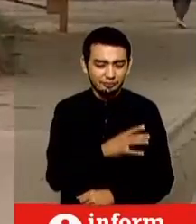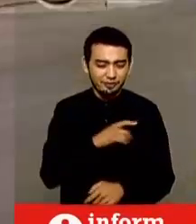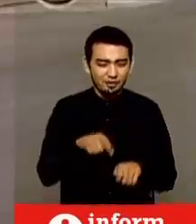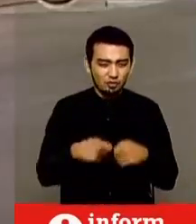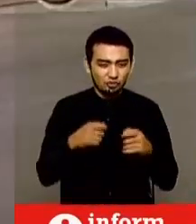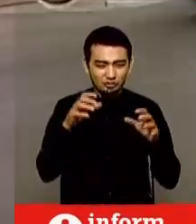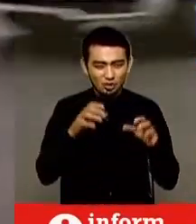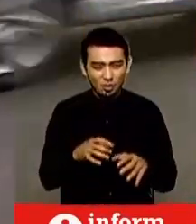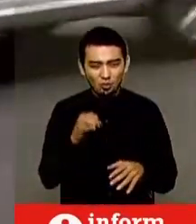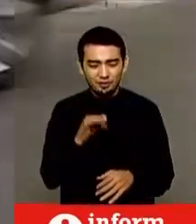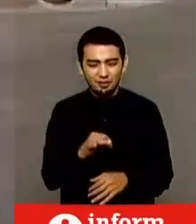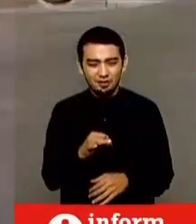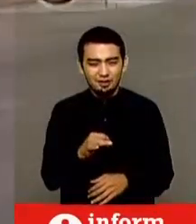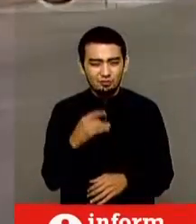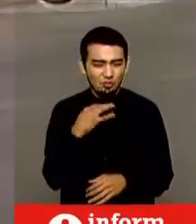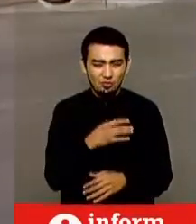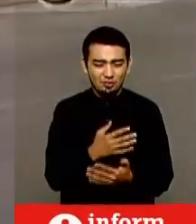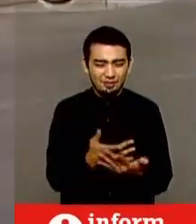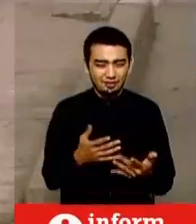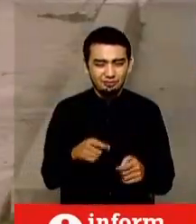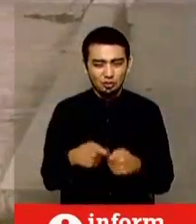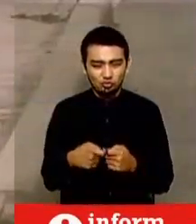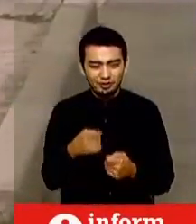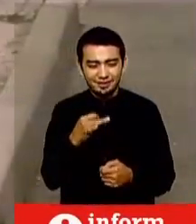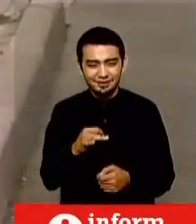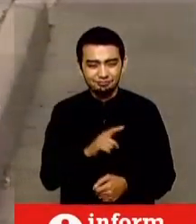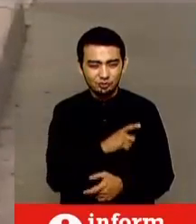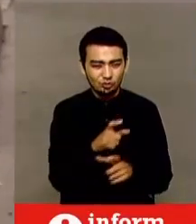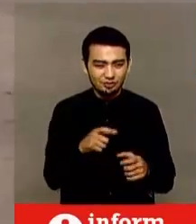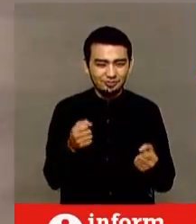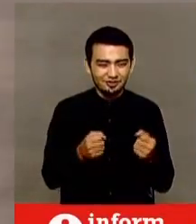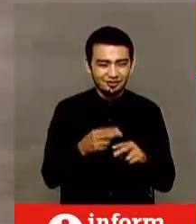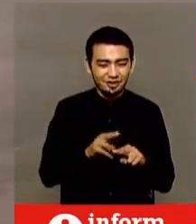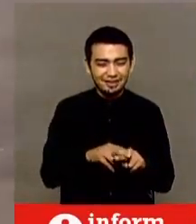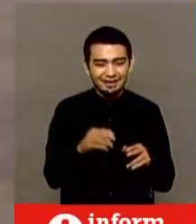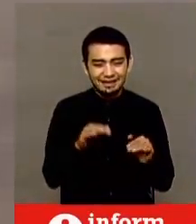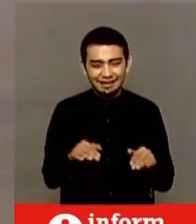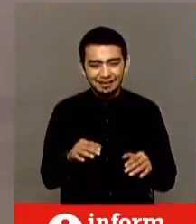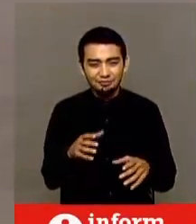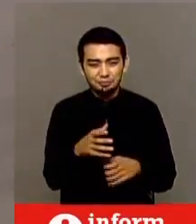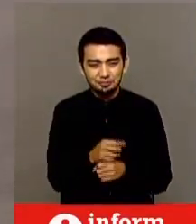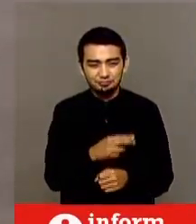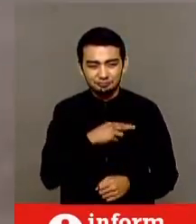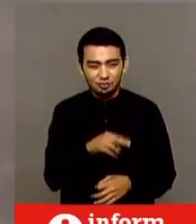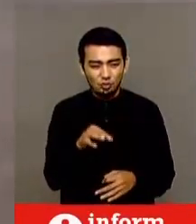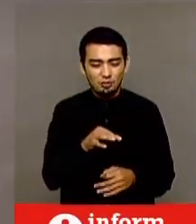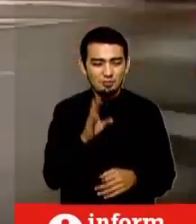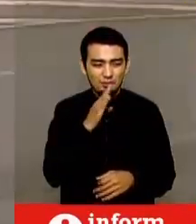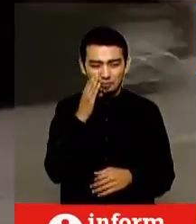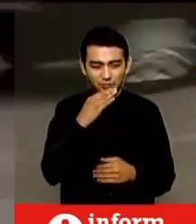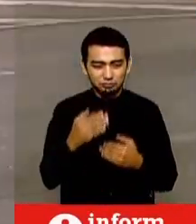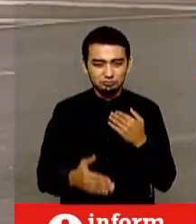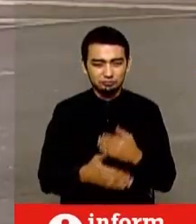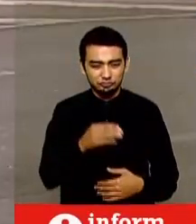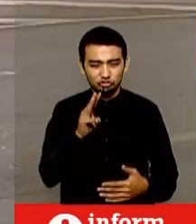нарушают правила маневрирования и многое другое. Автоэксперты говорят, чтобы снизить детскую смертность, родителей нужно привлекать к